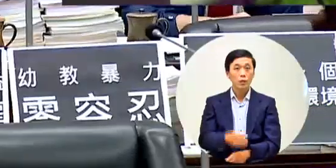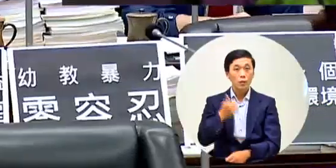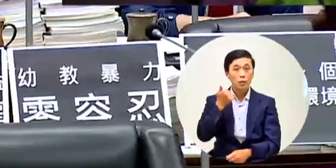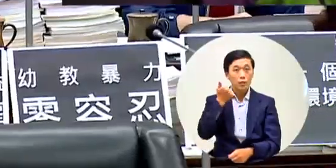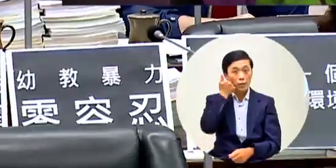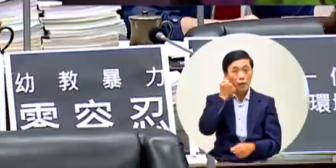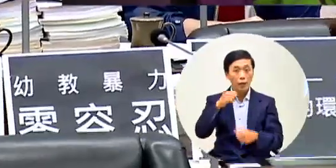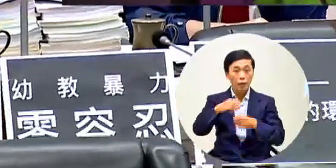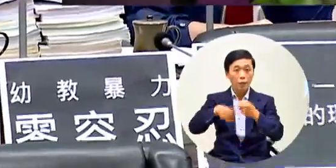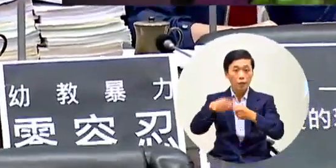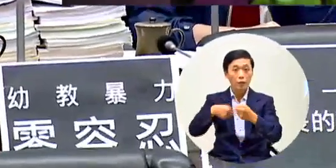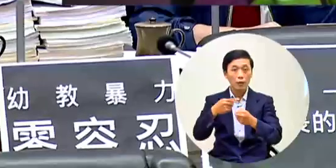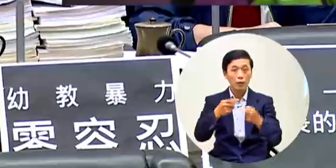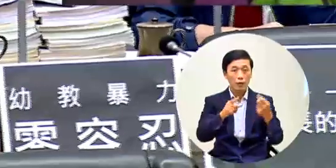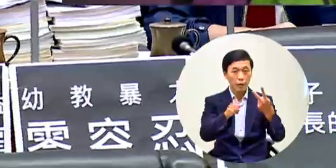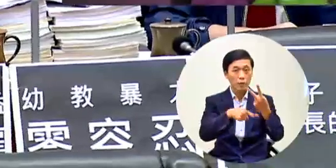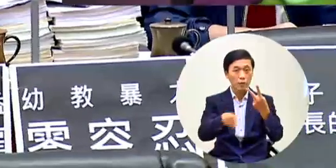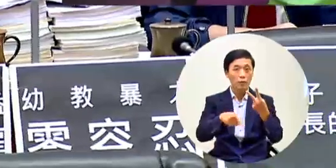两个人， 谁跟谁？